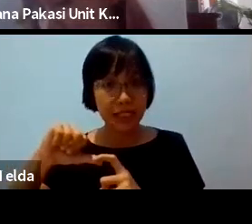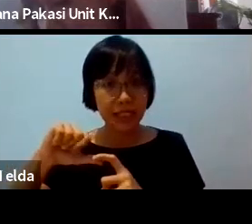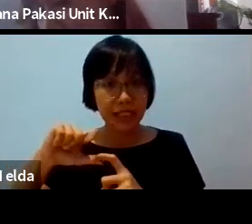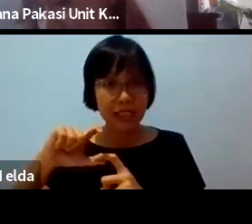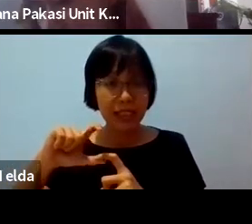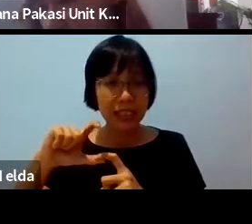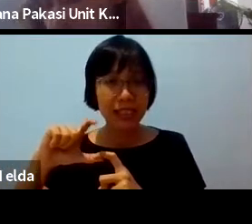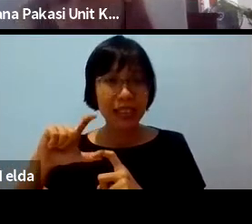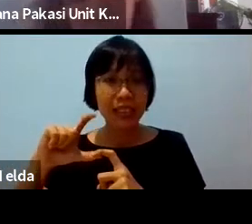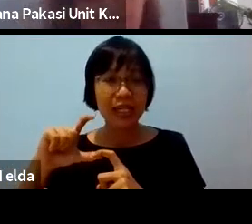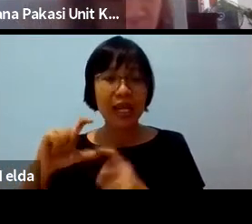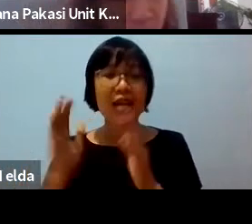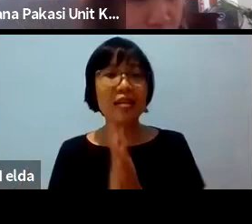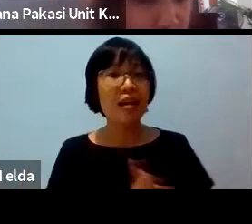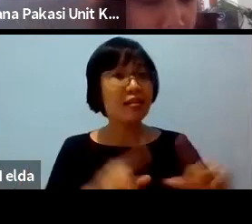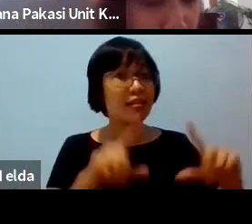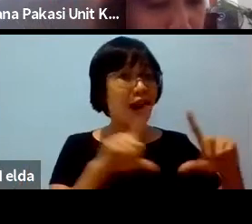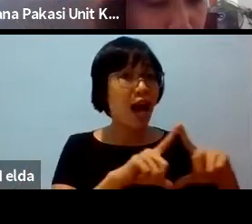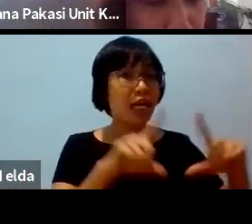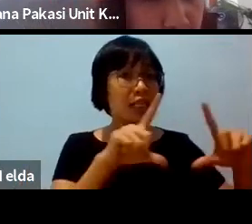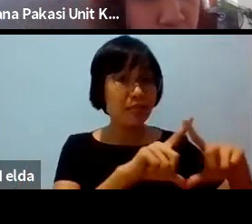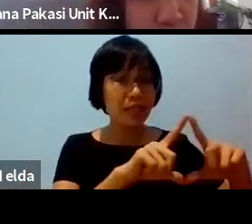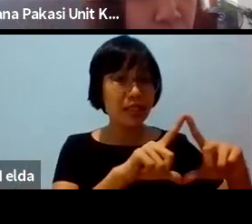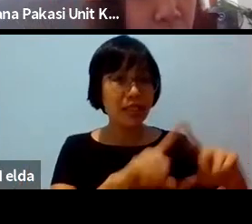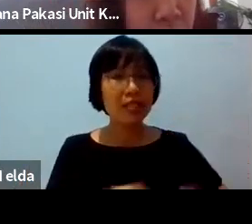sangat intensif antara